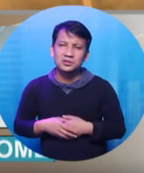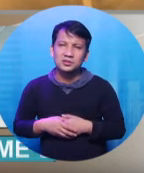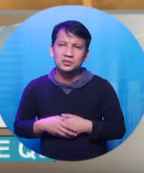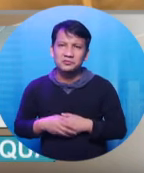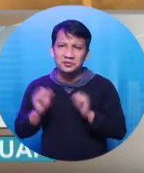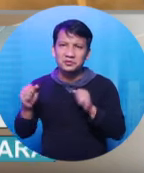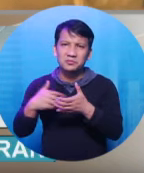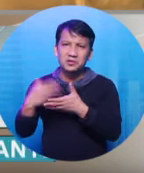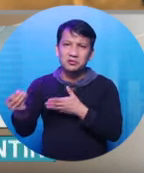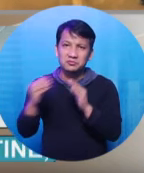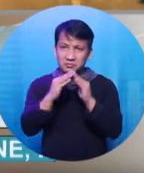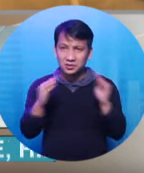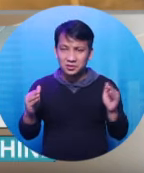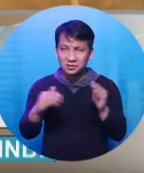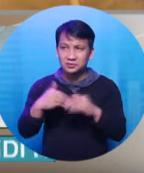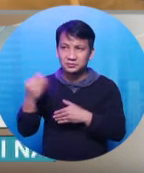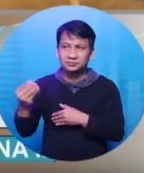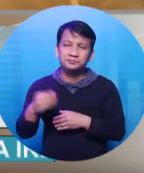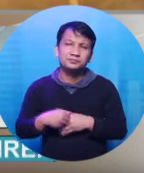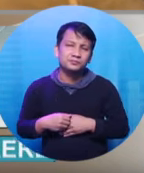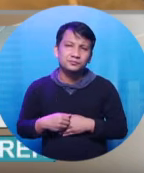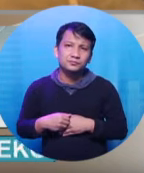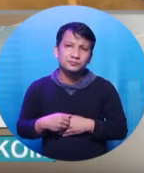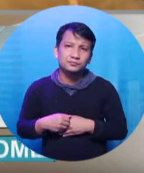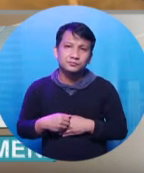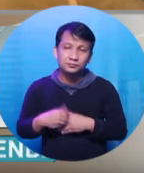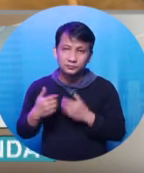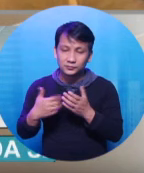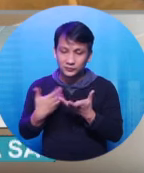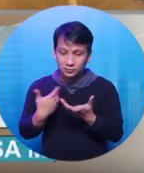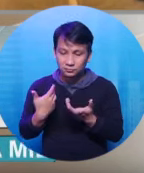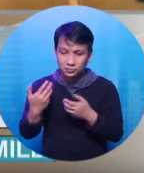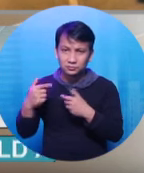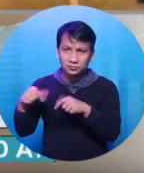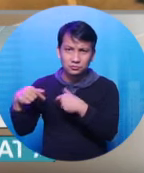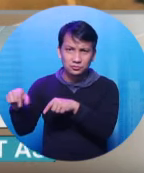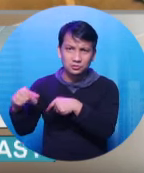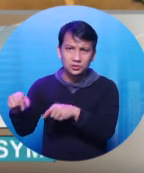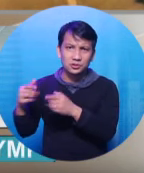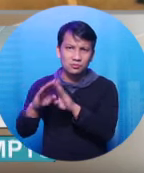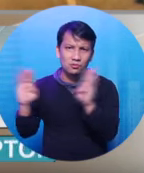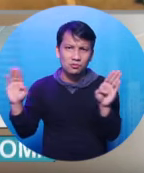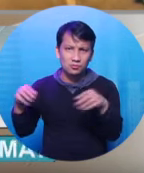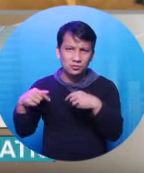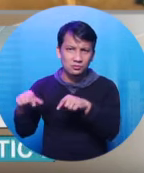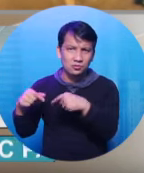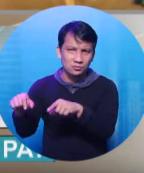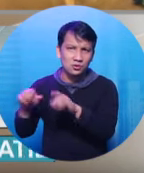with cautions. Hmm. Like kung pupunta kami sa groceries,